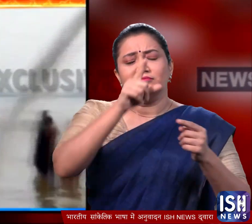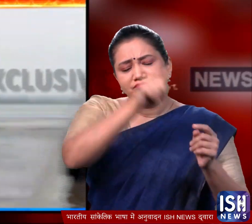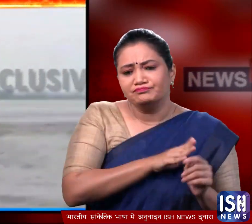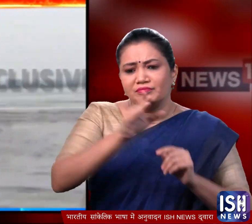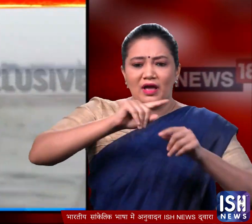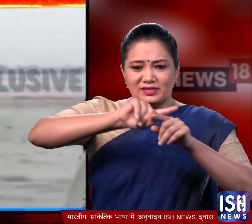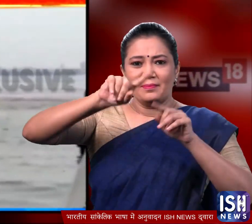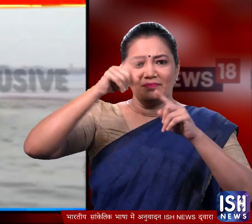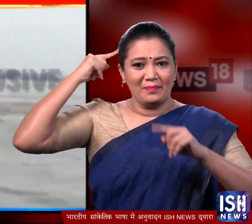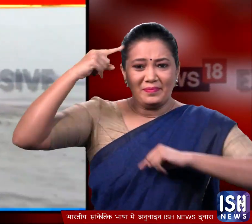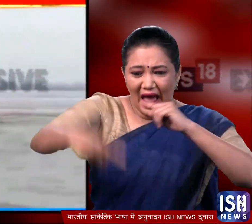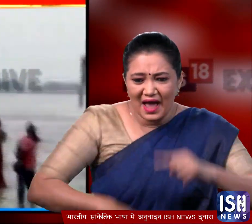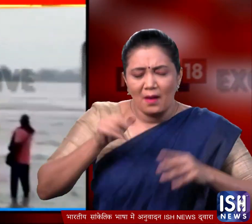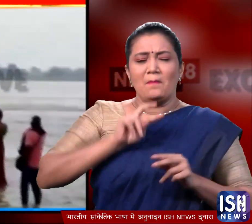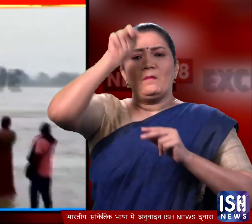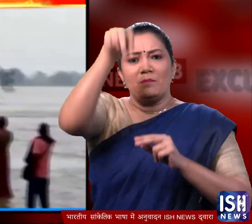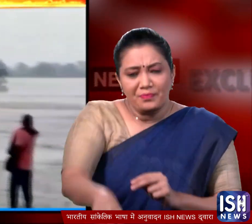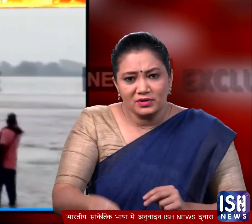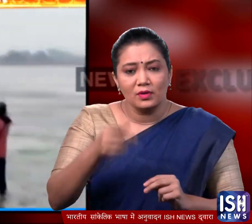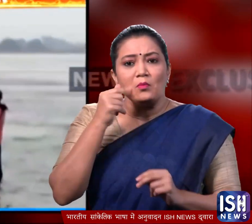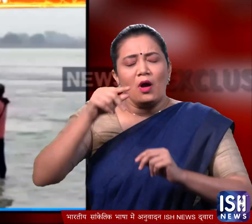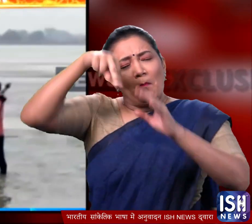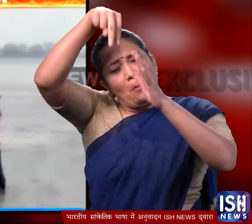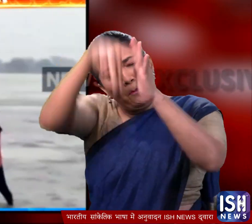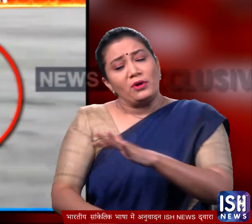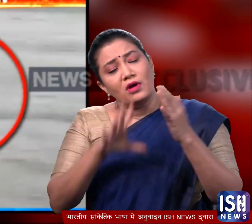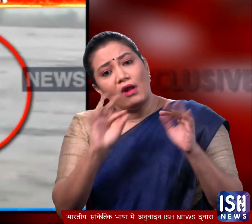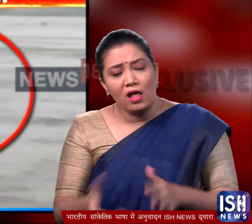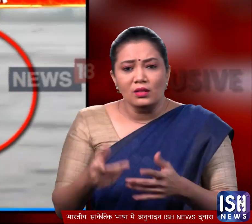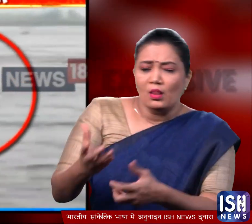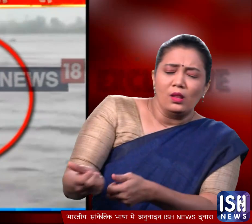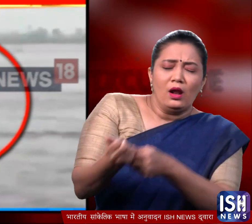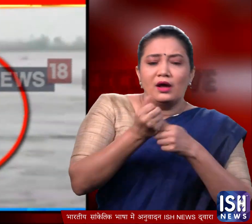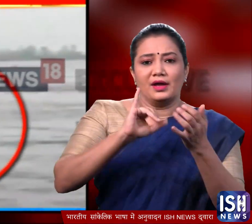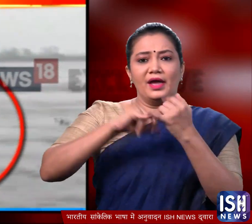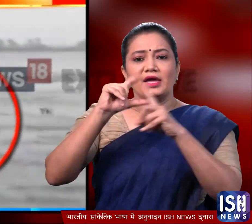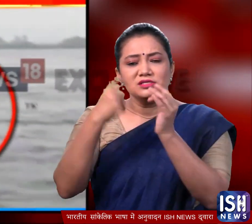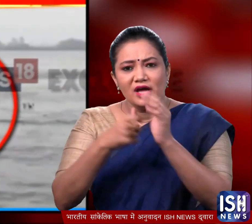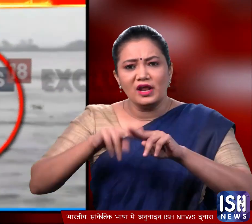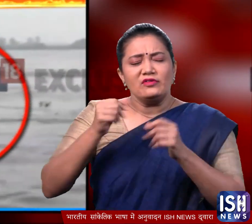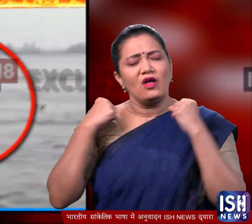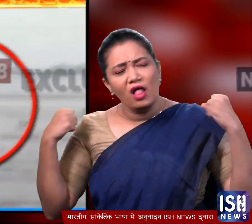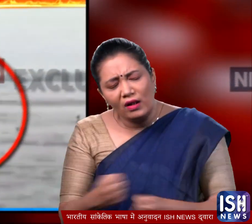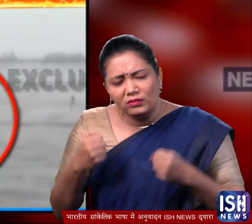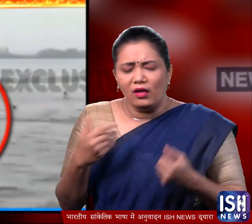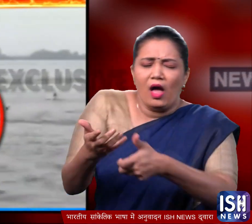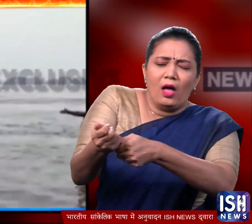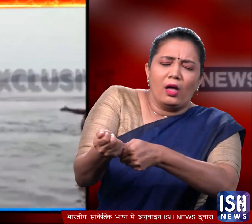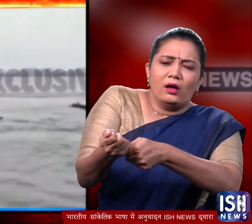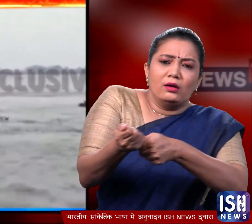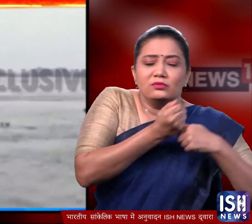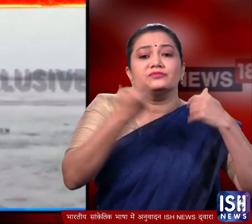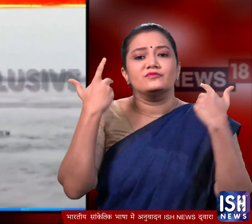लिए फौरन टायर के साथ छलांग लगा दी। लड़का पानी में पूरी तरह डूब गया था। उसे निकालने में एसडीआरएफ के जवान को काफी मशक्कत करनी